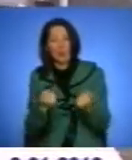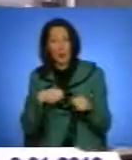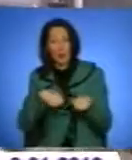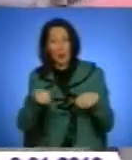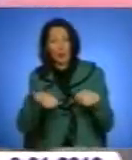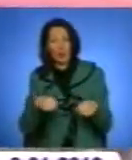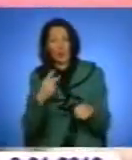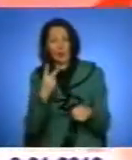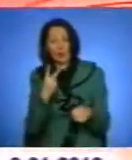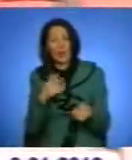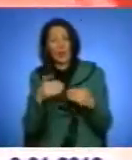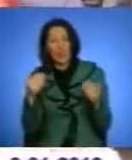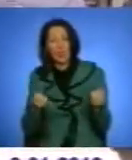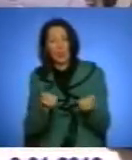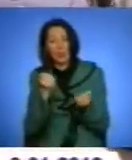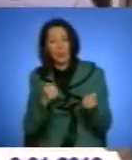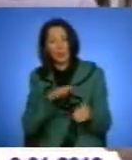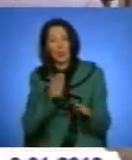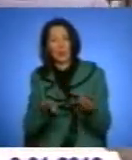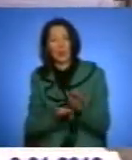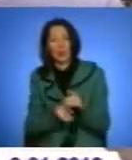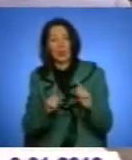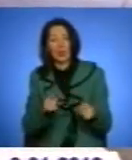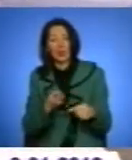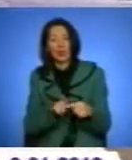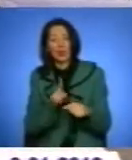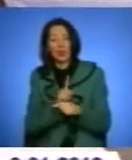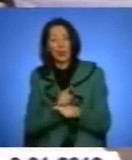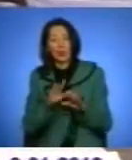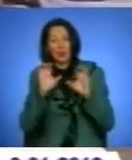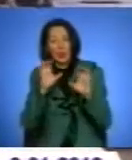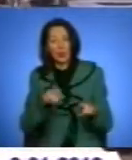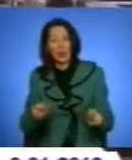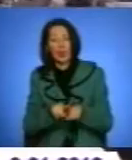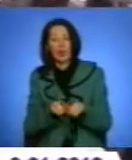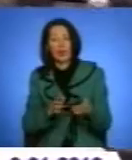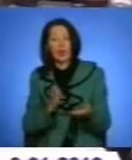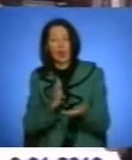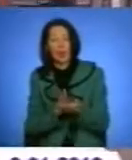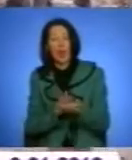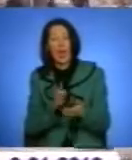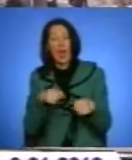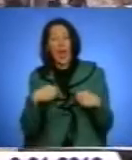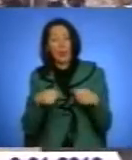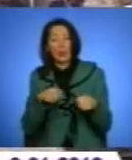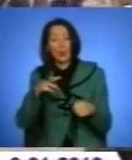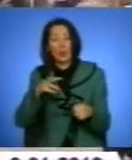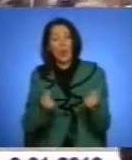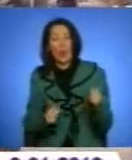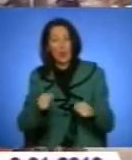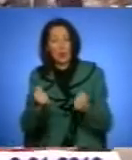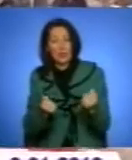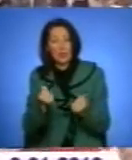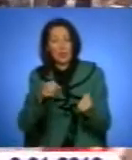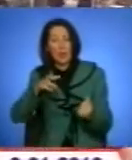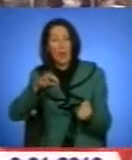Під дію цієї норми закону також підпадають операції з продажу та обміну мотоциклів і мопедів. Раніше дохід від